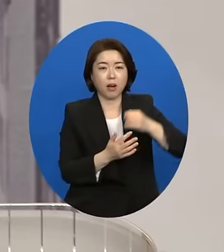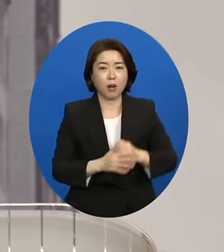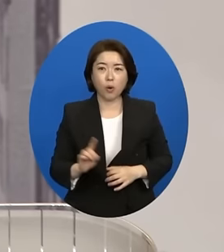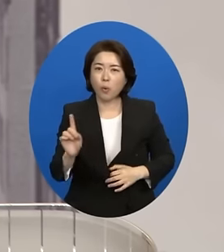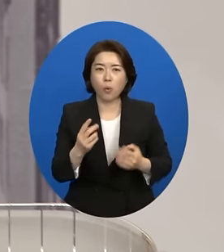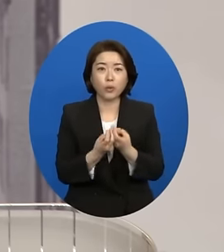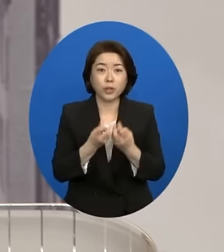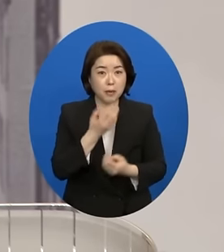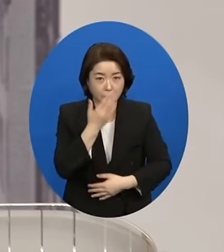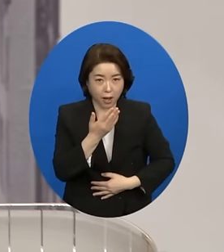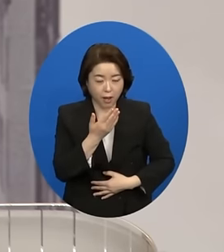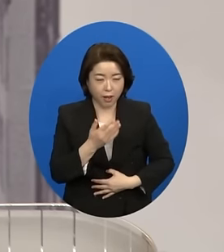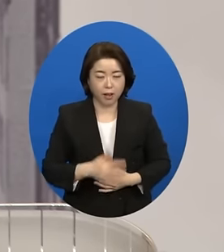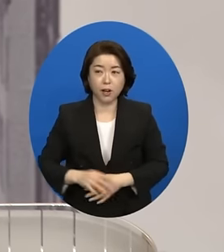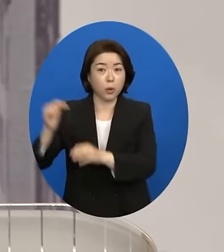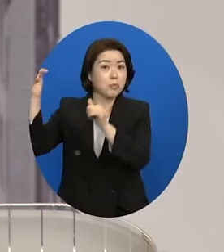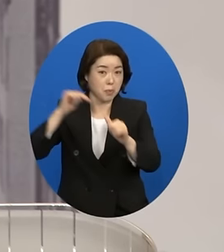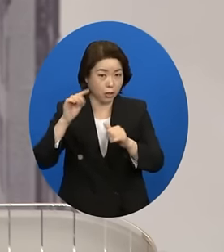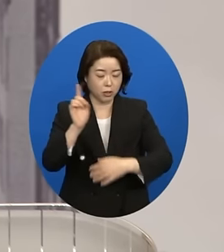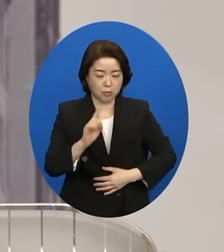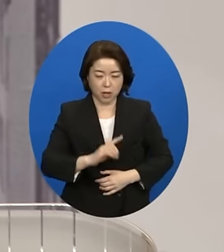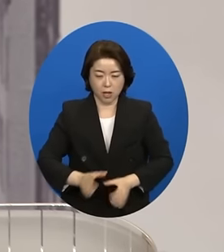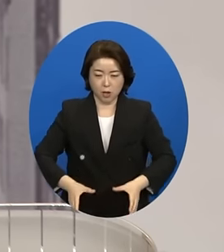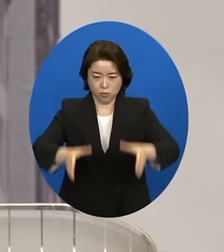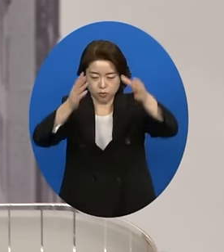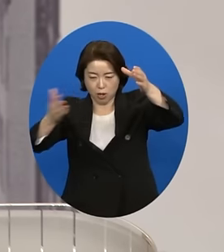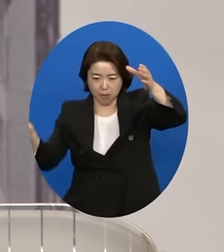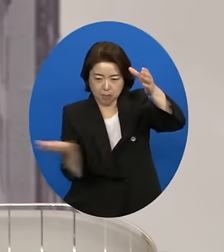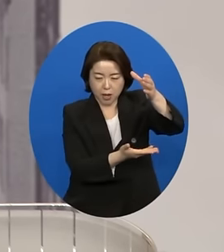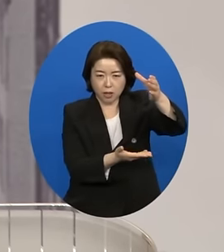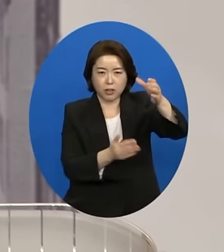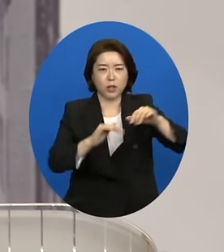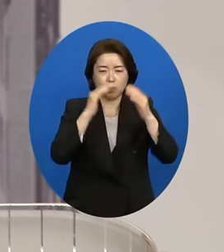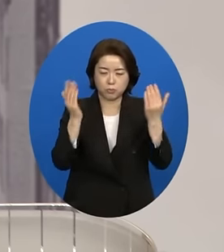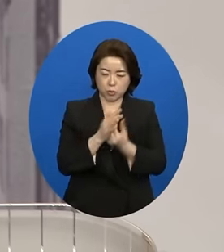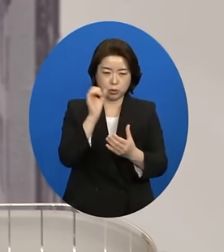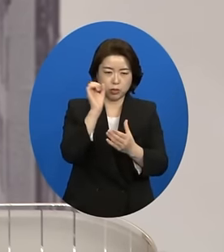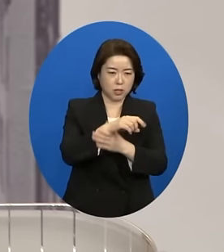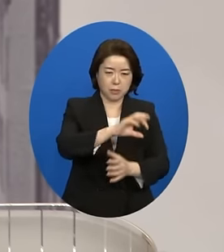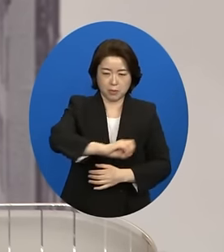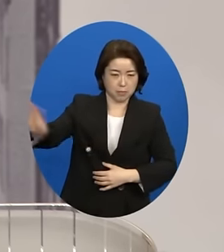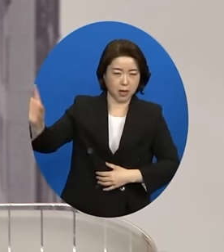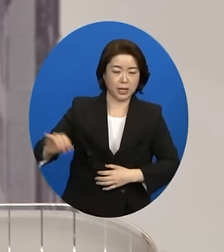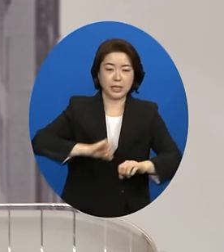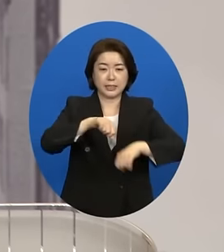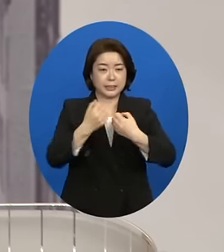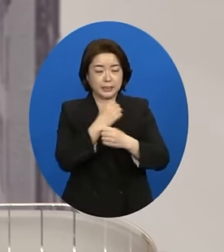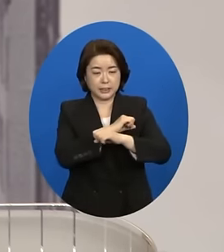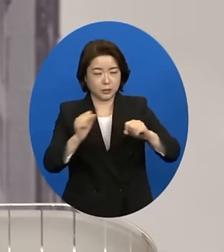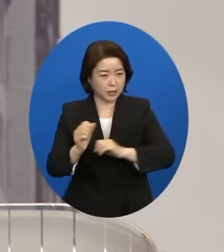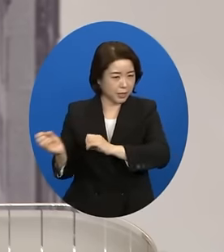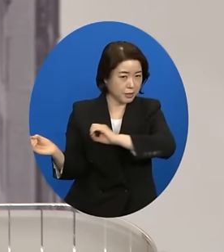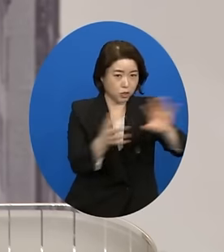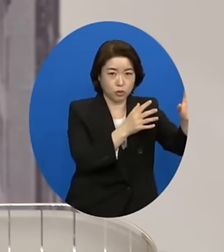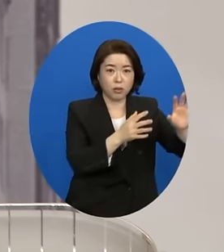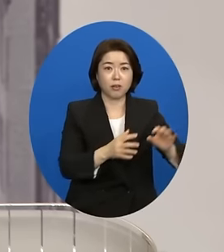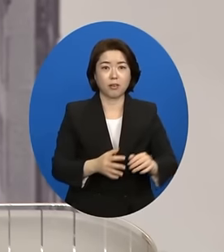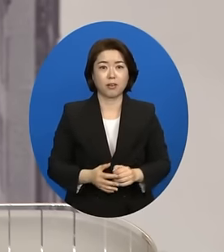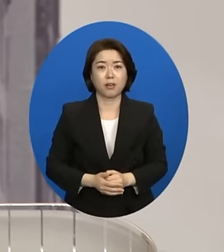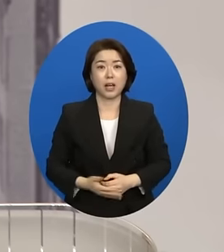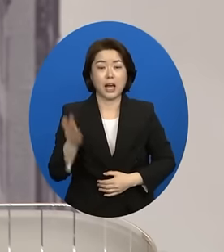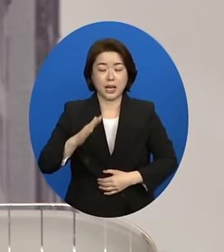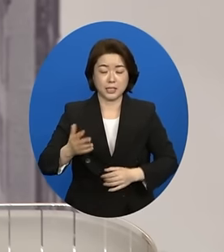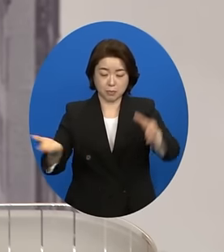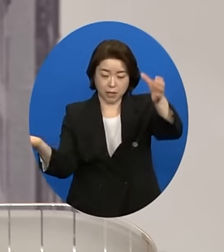수 있을까? 어쨌든 베어버리고 모든 열매를 다 치워버려라. 들짐승 다 치워버려라. 다만